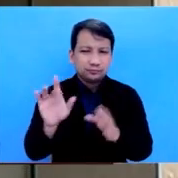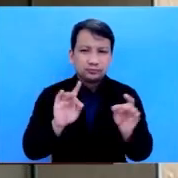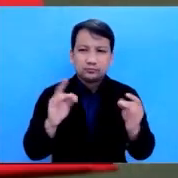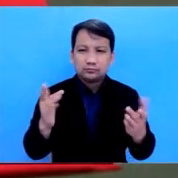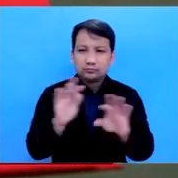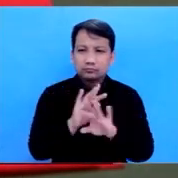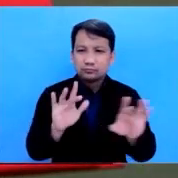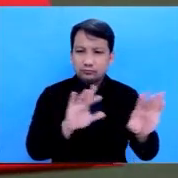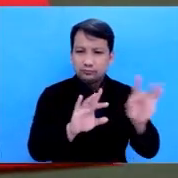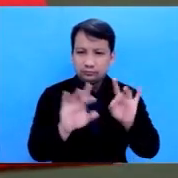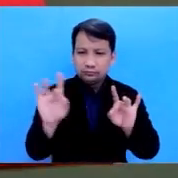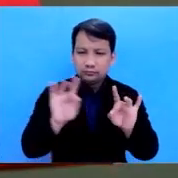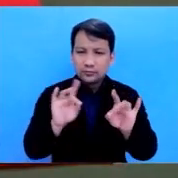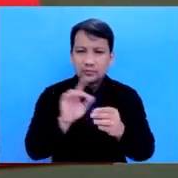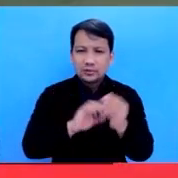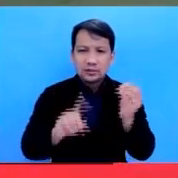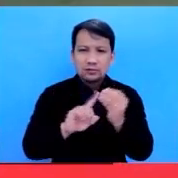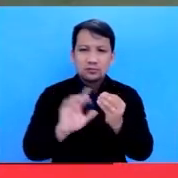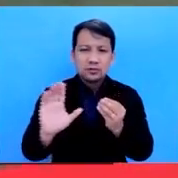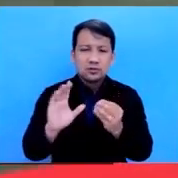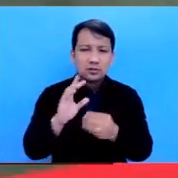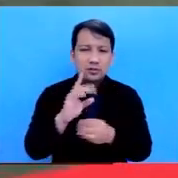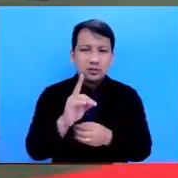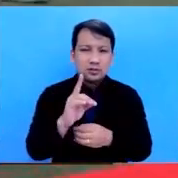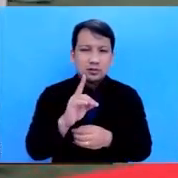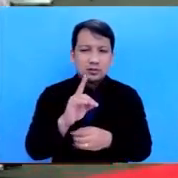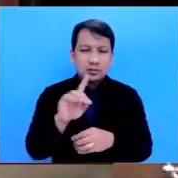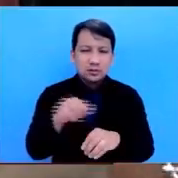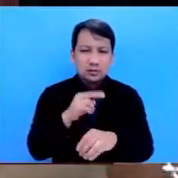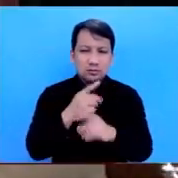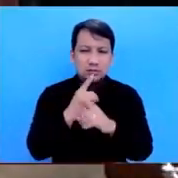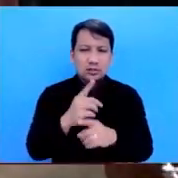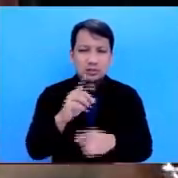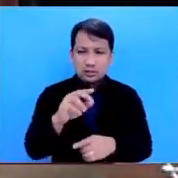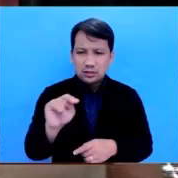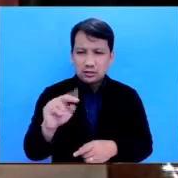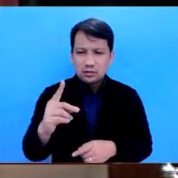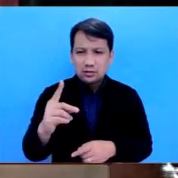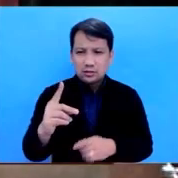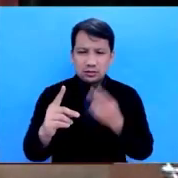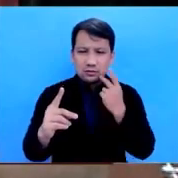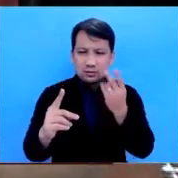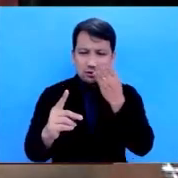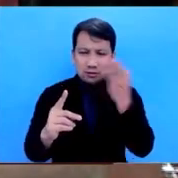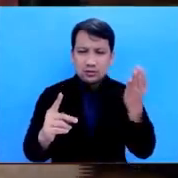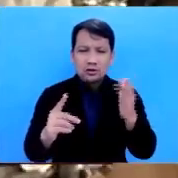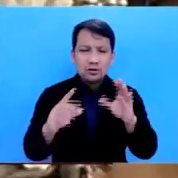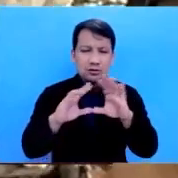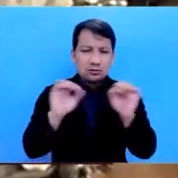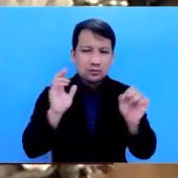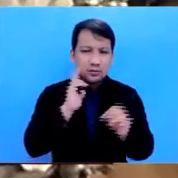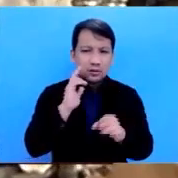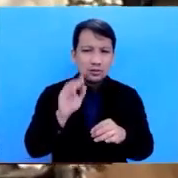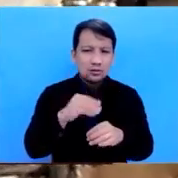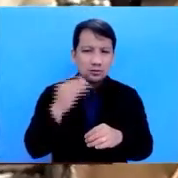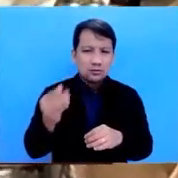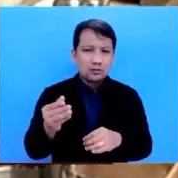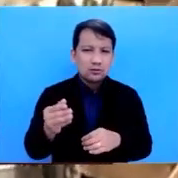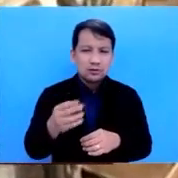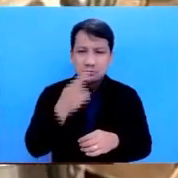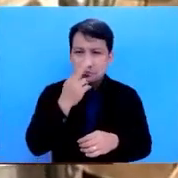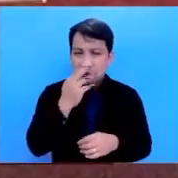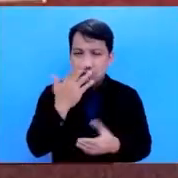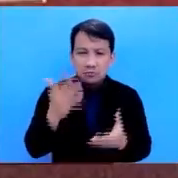napipili, kabilang ang sa Department of National Defense o DND. Kanina, sa Duterte Legacy Summit, may biro si outgoing